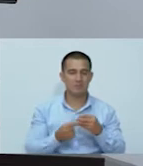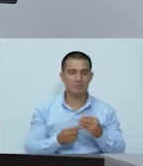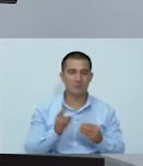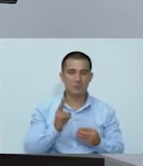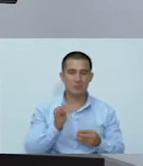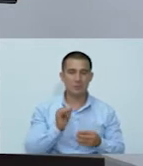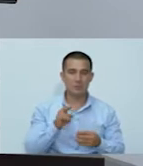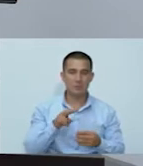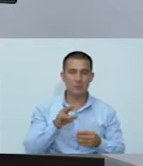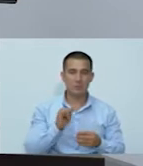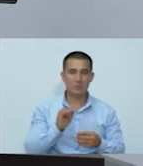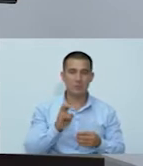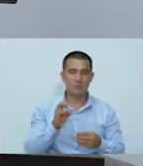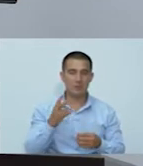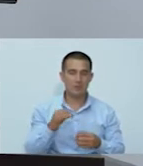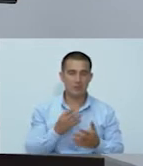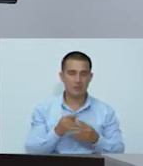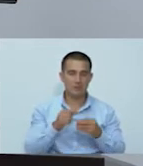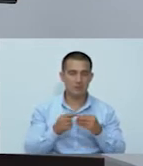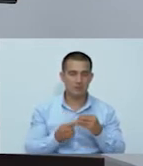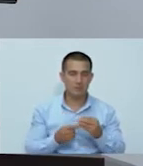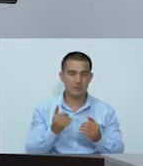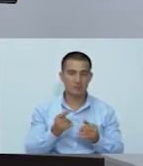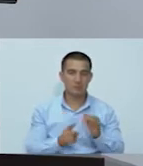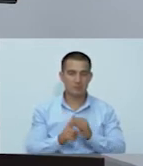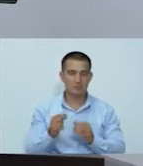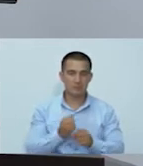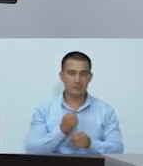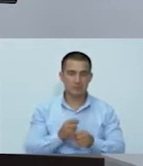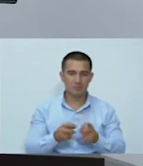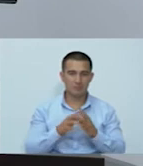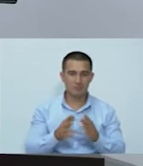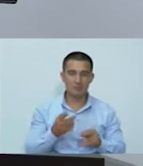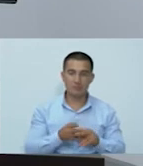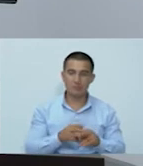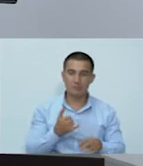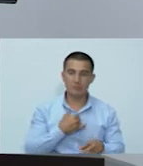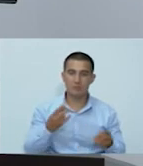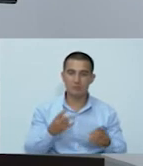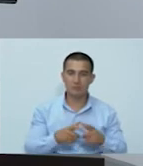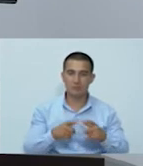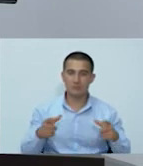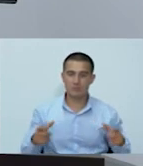ko'ramiz. Buning uchun bizga har doimgidek Quilling uchun maxsus asbob